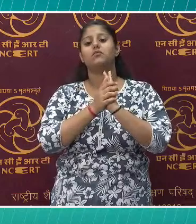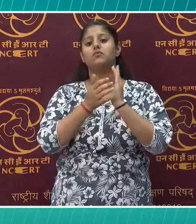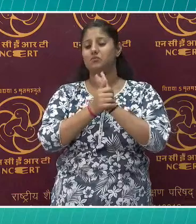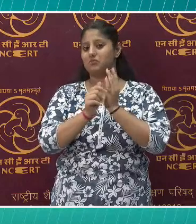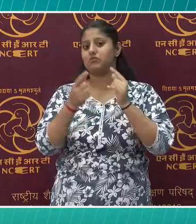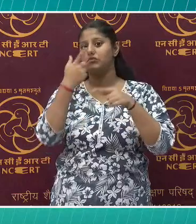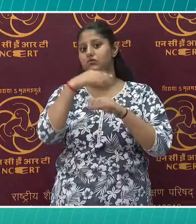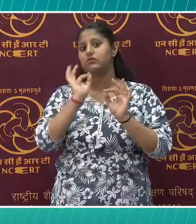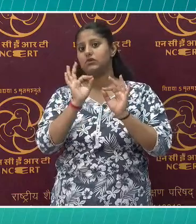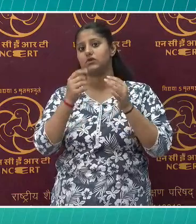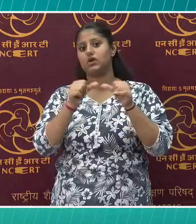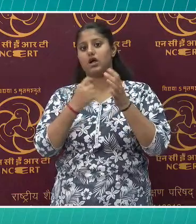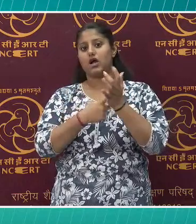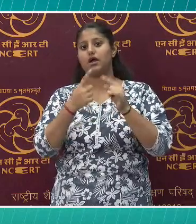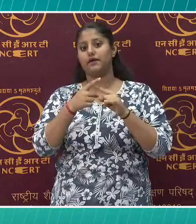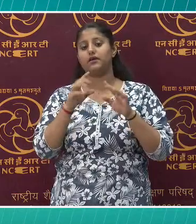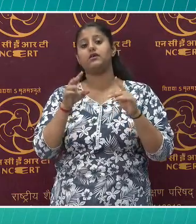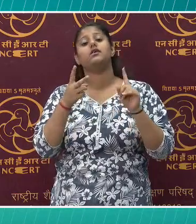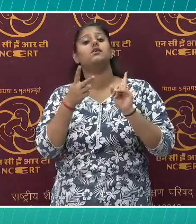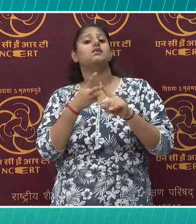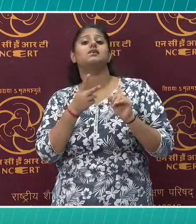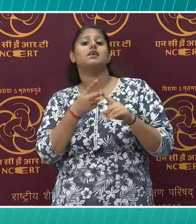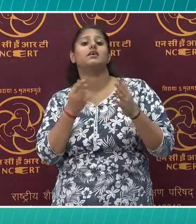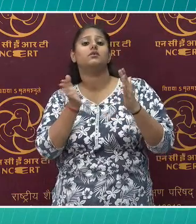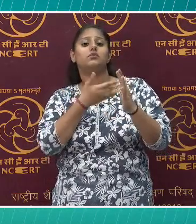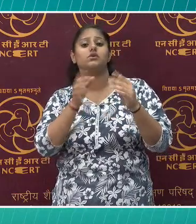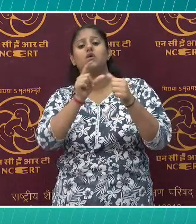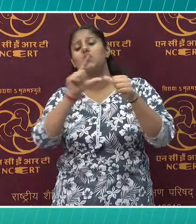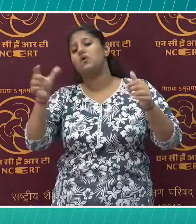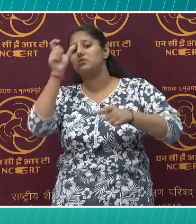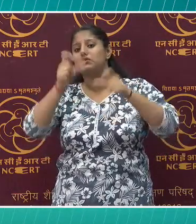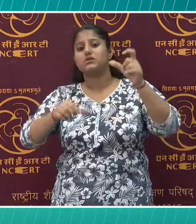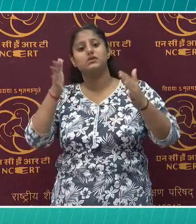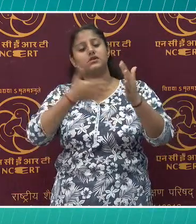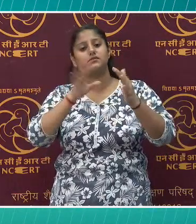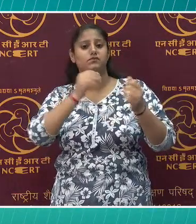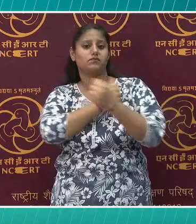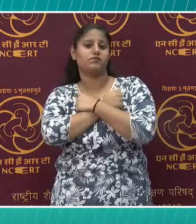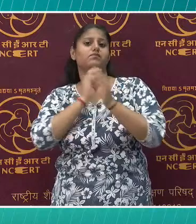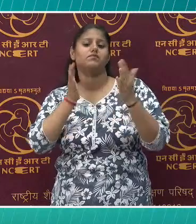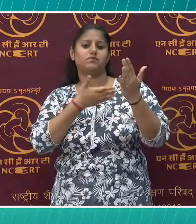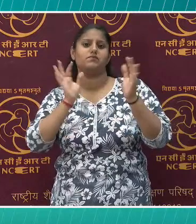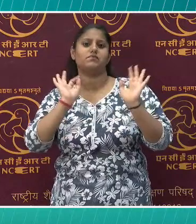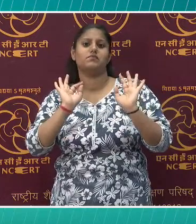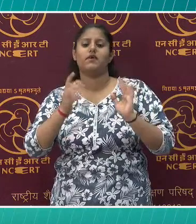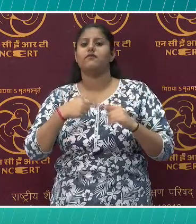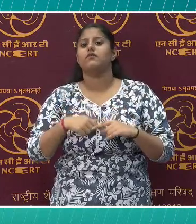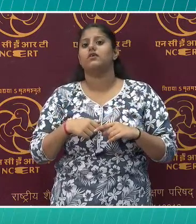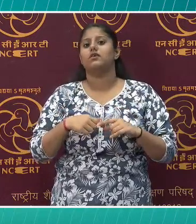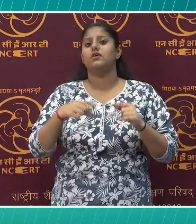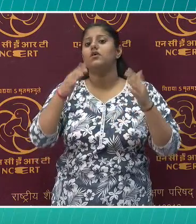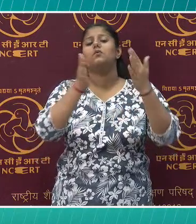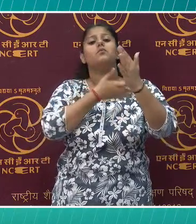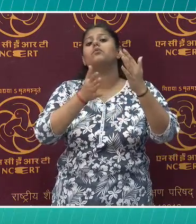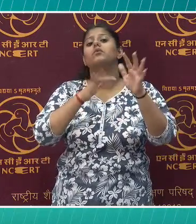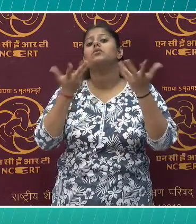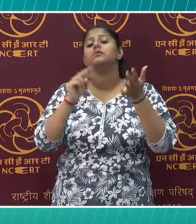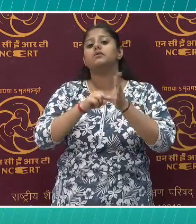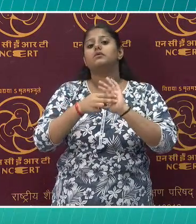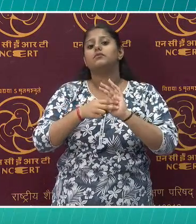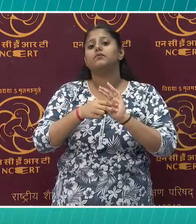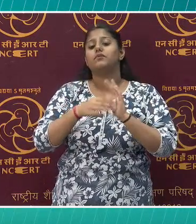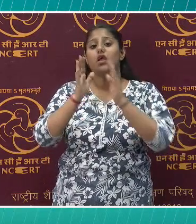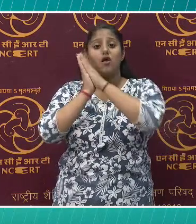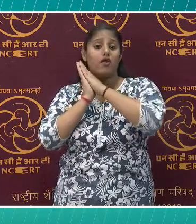So next is music. Everybody loves music, and what is music about? लोरी गाते हैं,